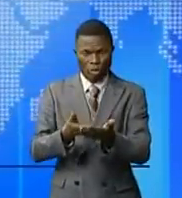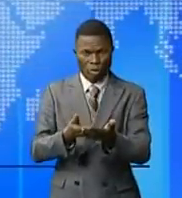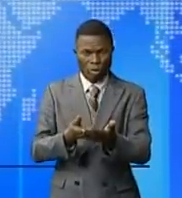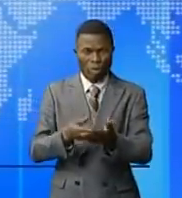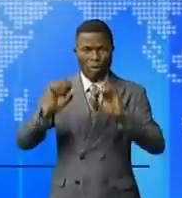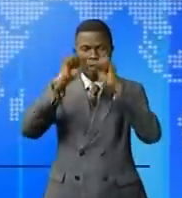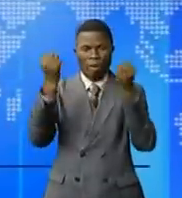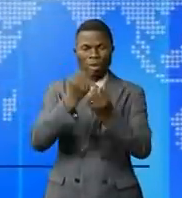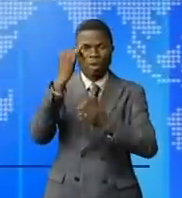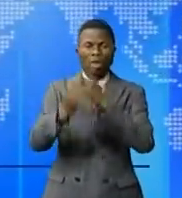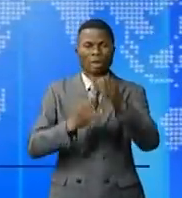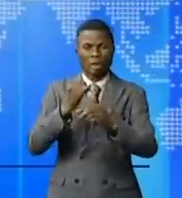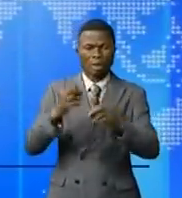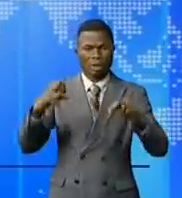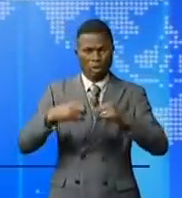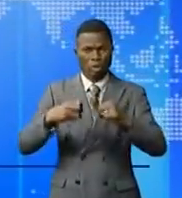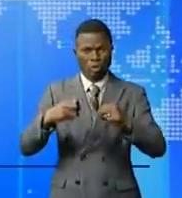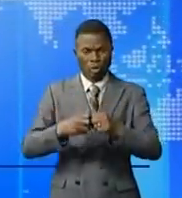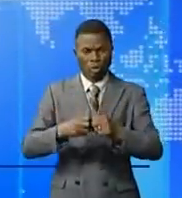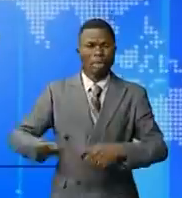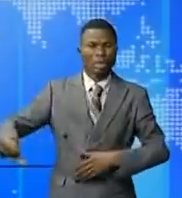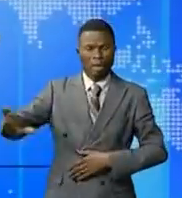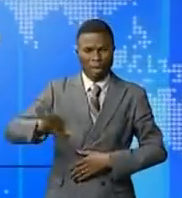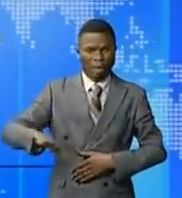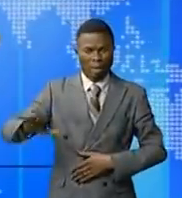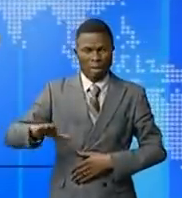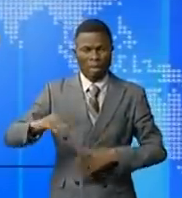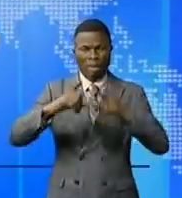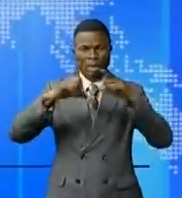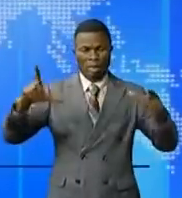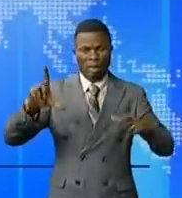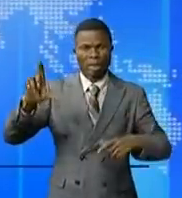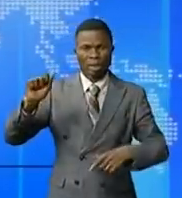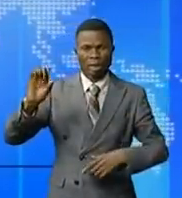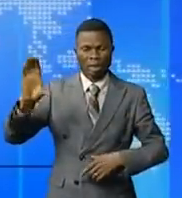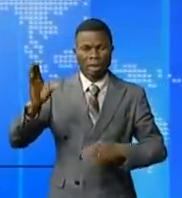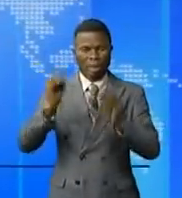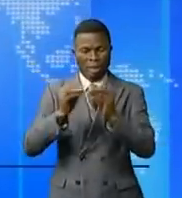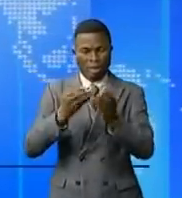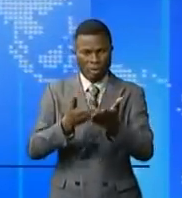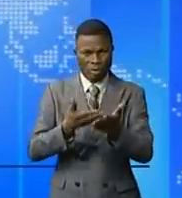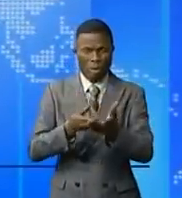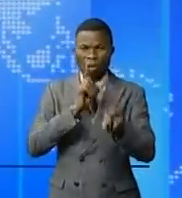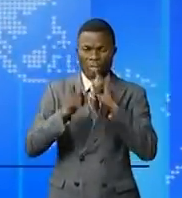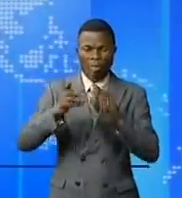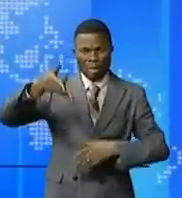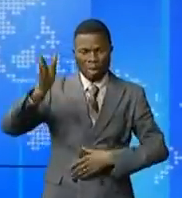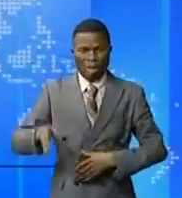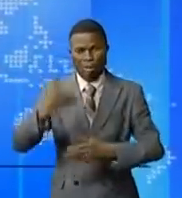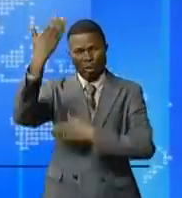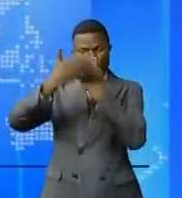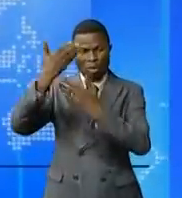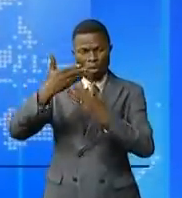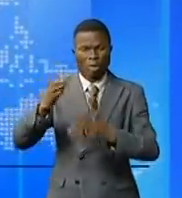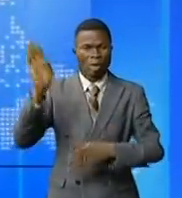Société internationale d'électricité des pays des Grands Lacs, réunion qui a mis autour d'une table les experts du Rwanda,